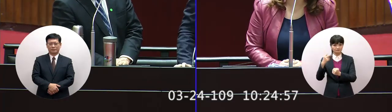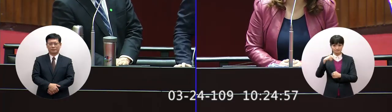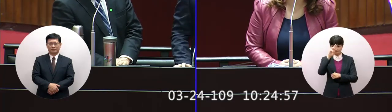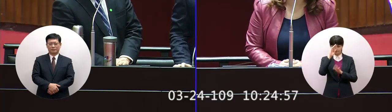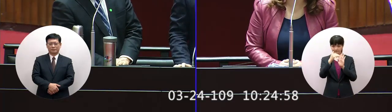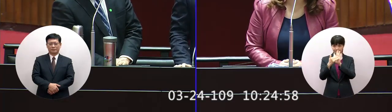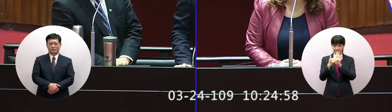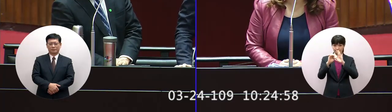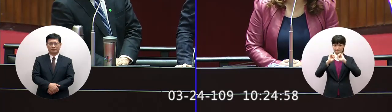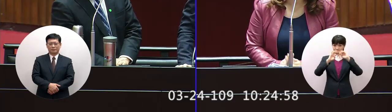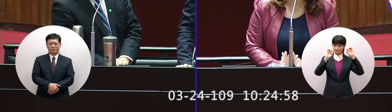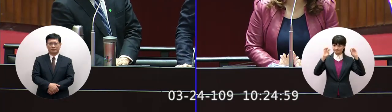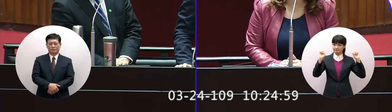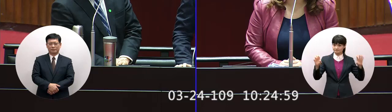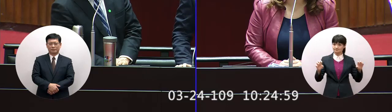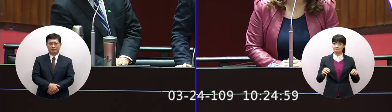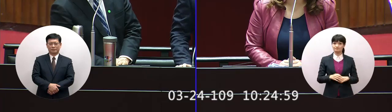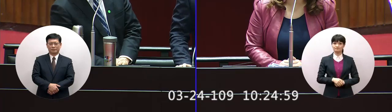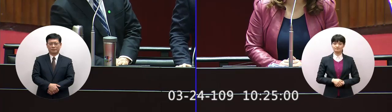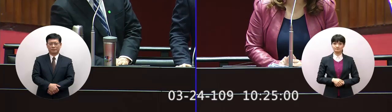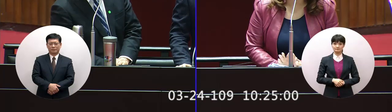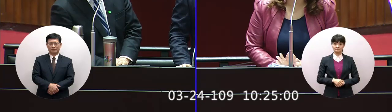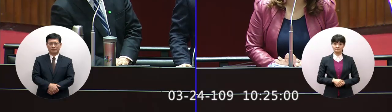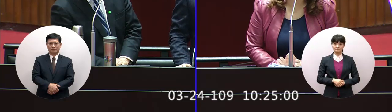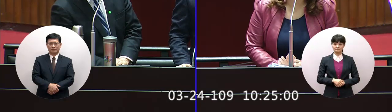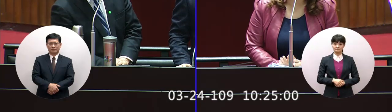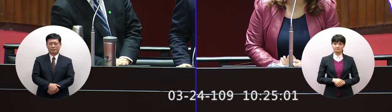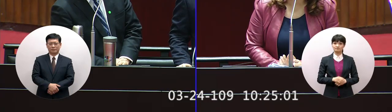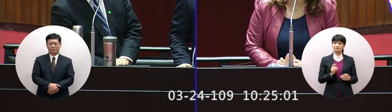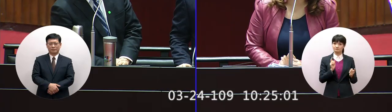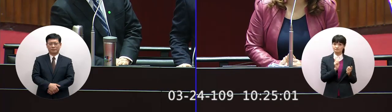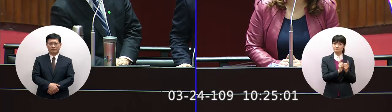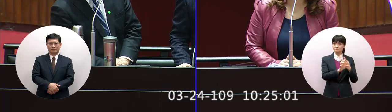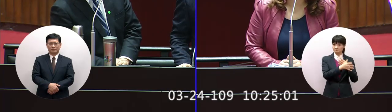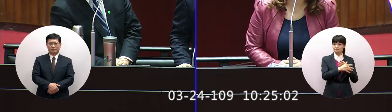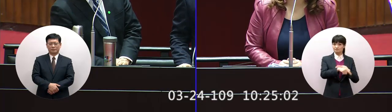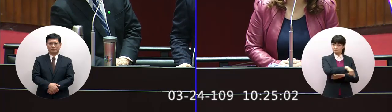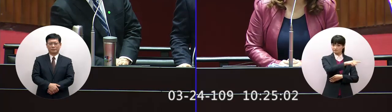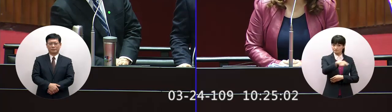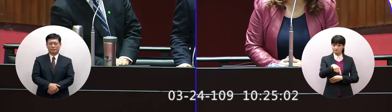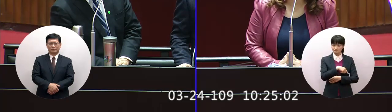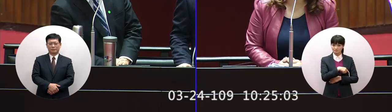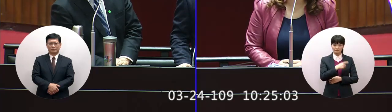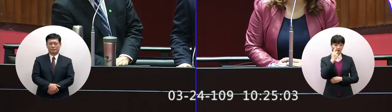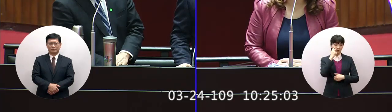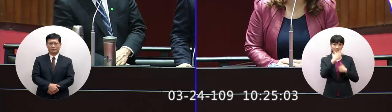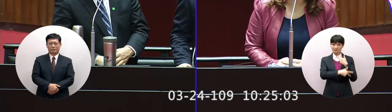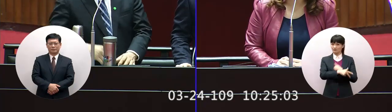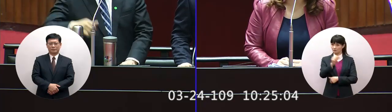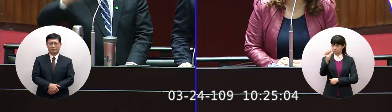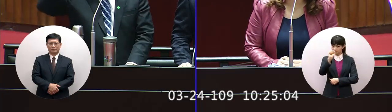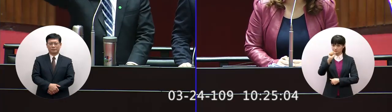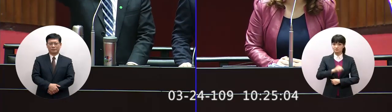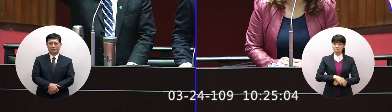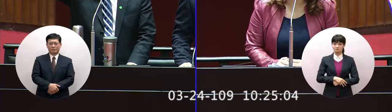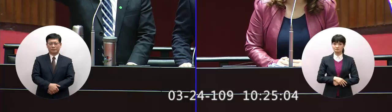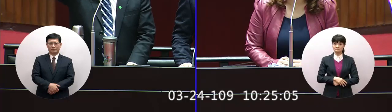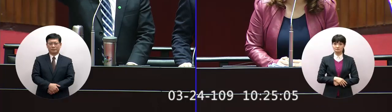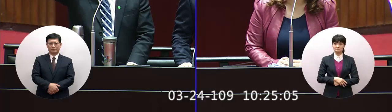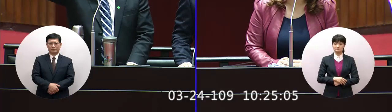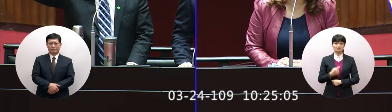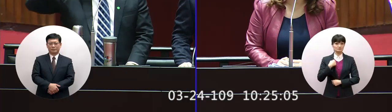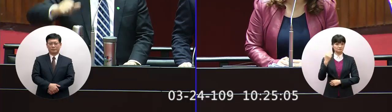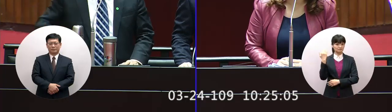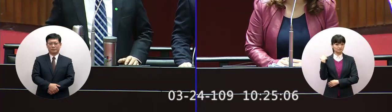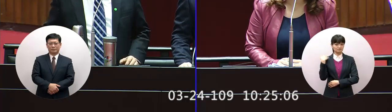这个宣导呢，都不应该忽略到这些族群。那前阵子呢，本席在内政